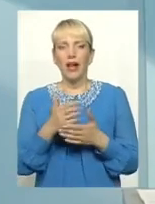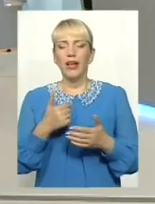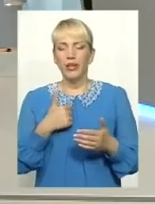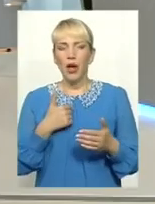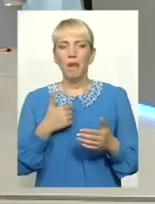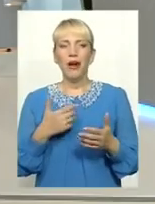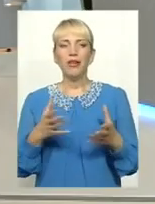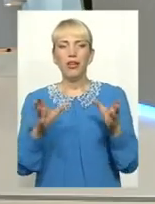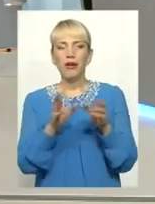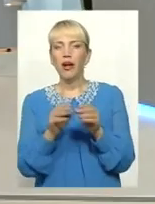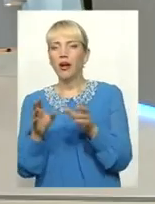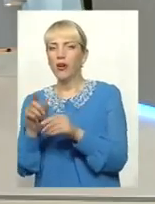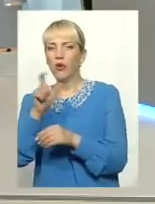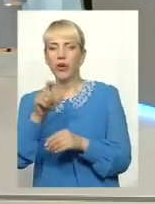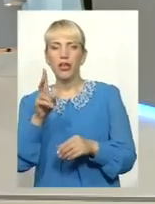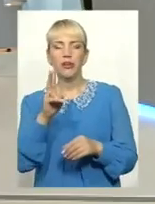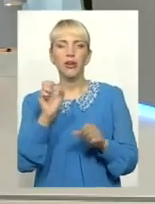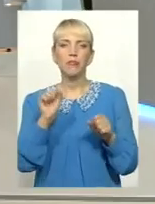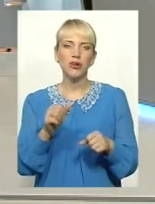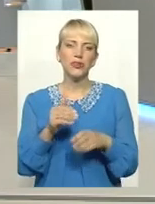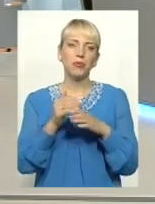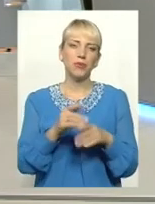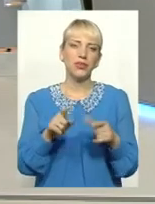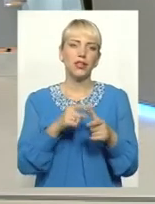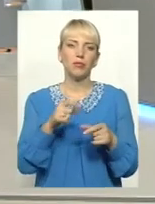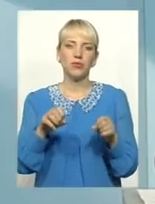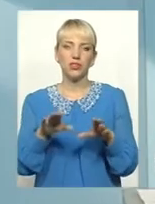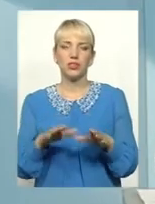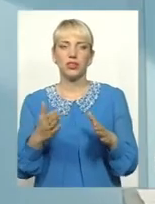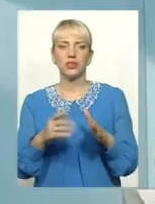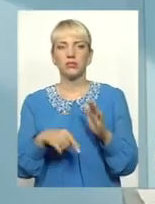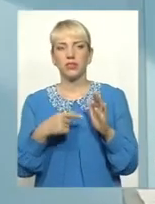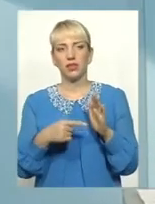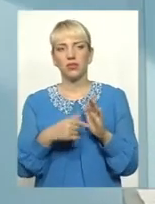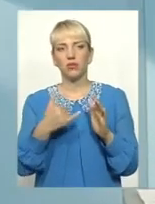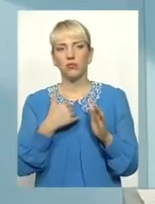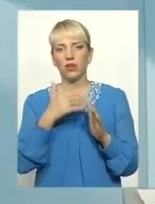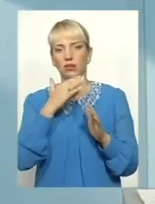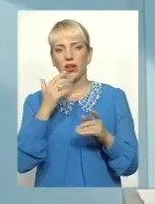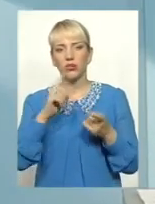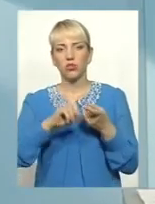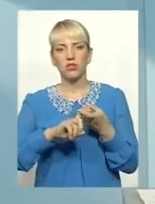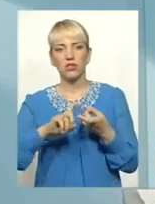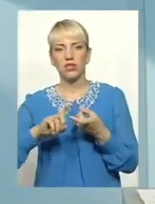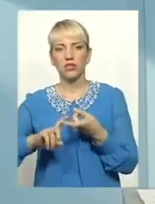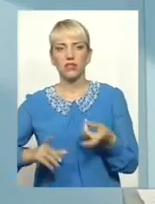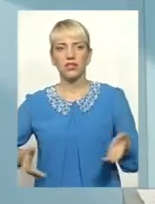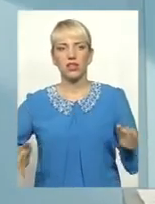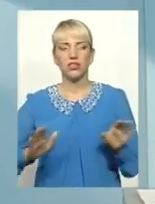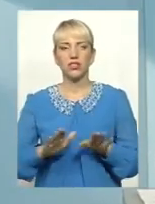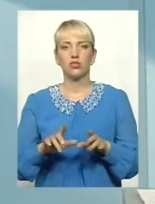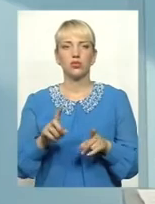які можуть допомогти або вирішити якісь питання. Слава Богу, у мене багато зв'язків залишилося, тому